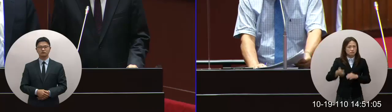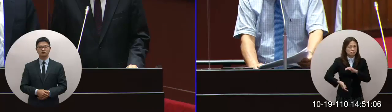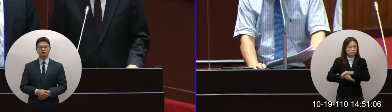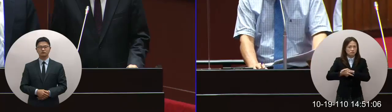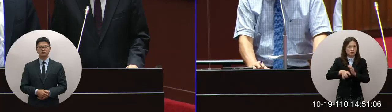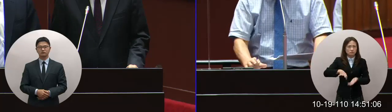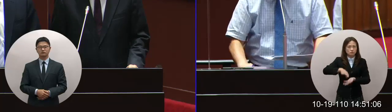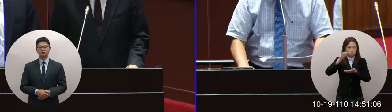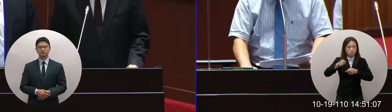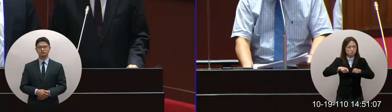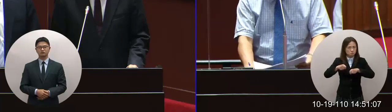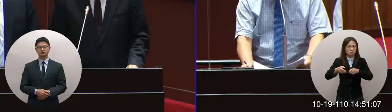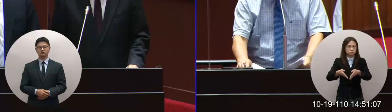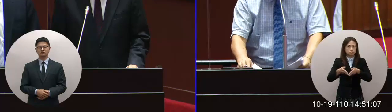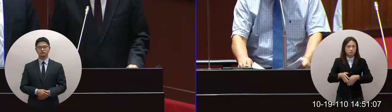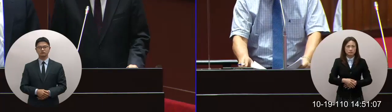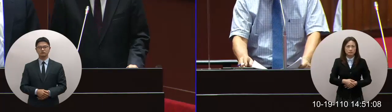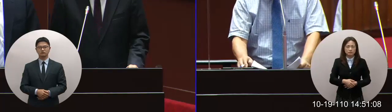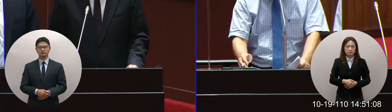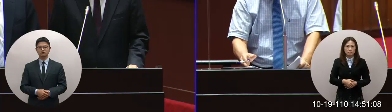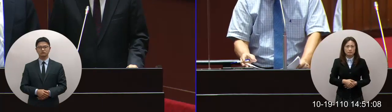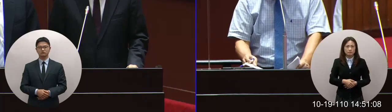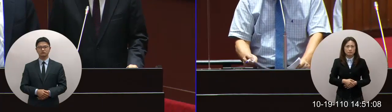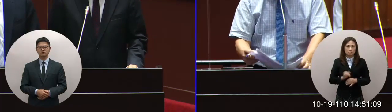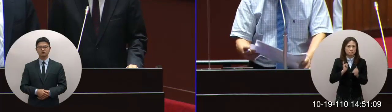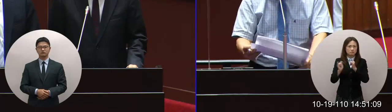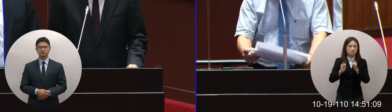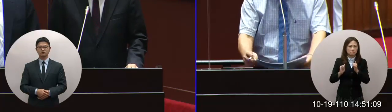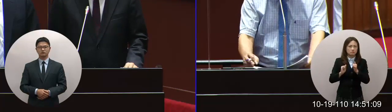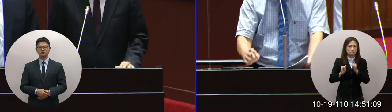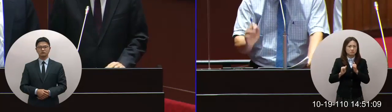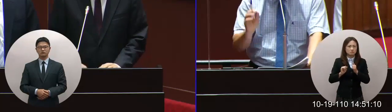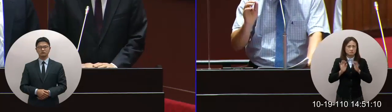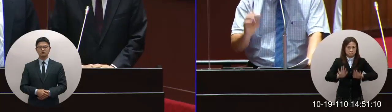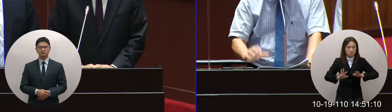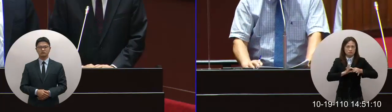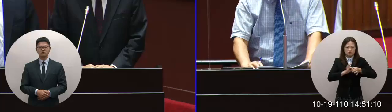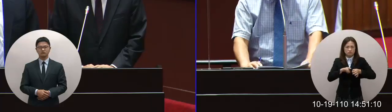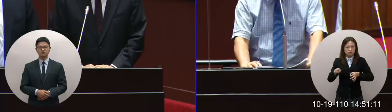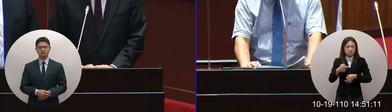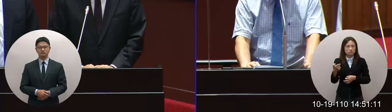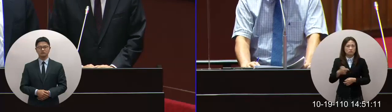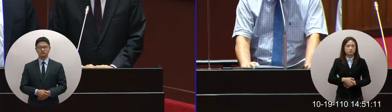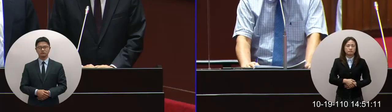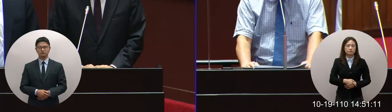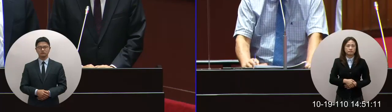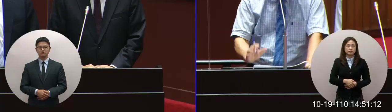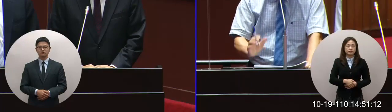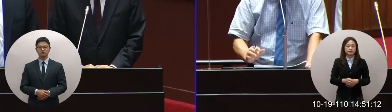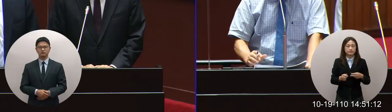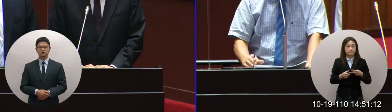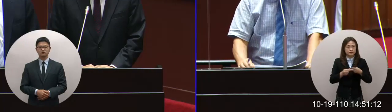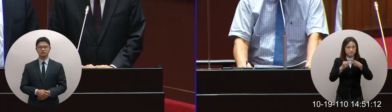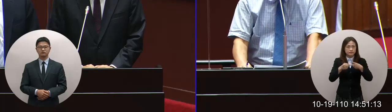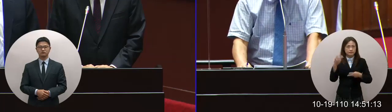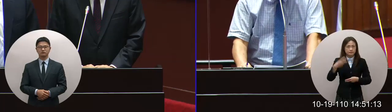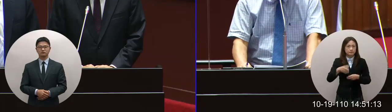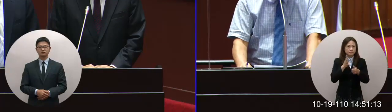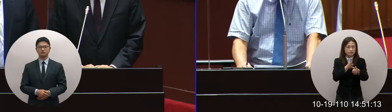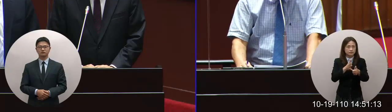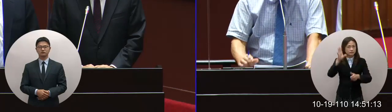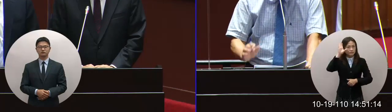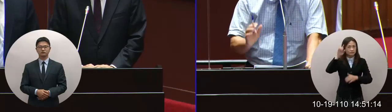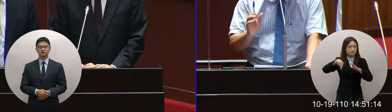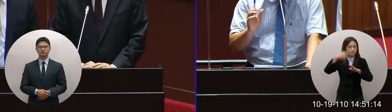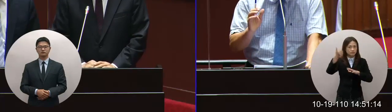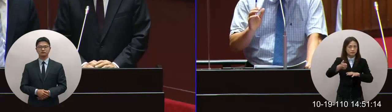出来，哦，这很多社会大众大家也都非常关心，哦。那第二哈，哦，我再请教苏院